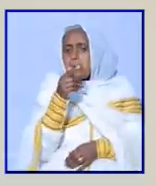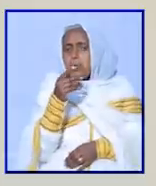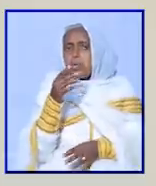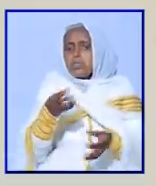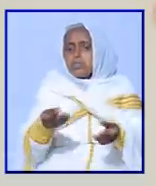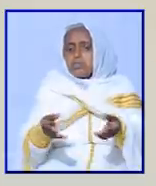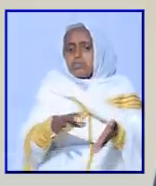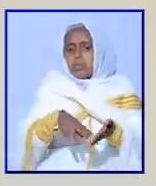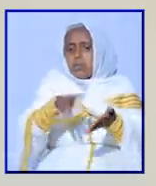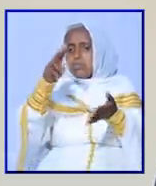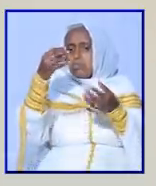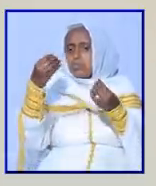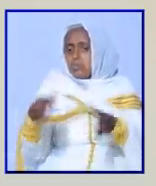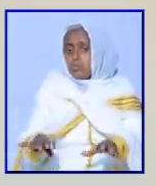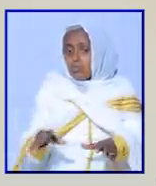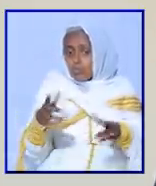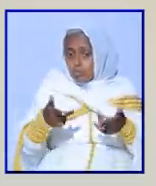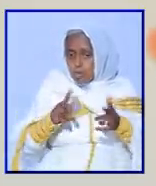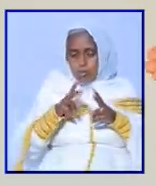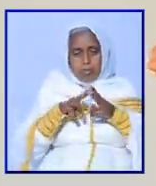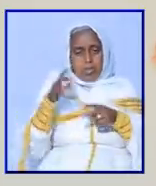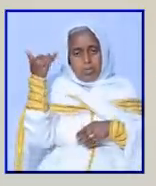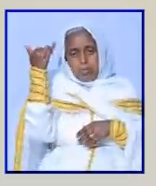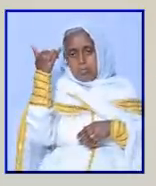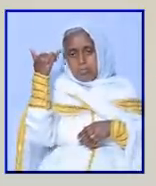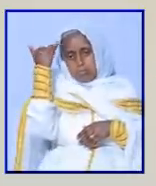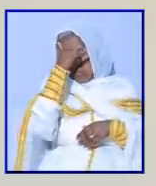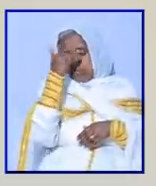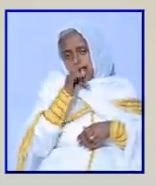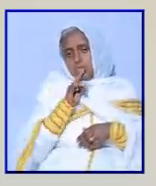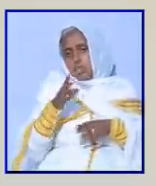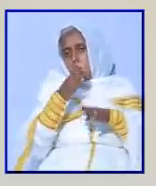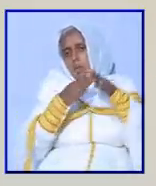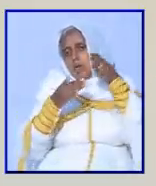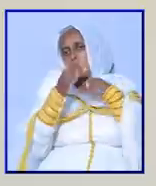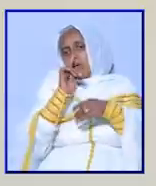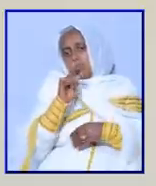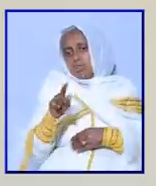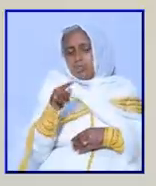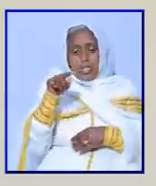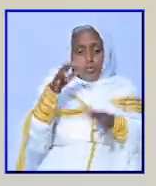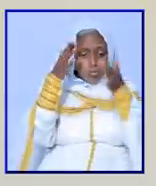የነሱን እንቅስቃሴ ያያዩ ዝም ብሎ ሲያነሱ ሲጥሉ መኖር በጣም የዋህነት